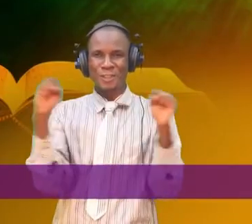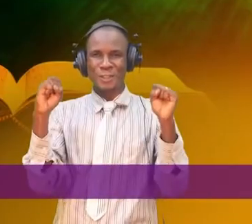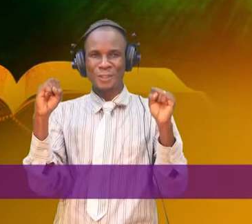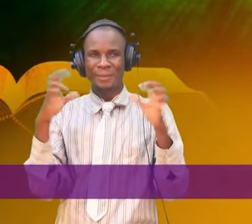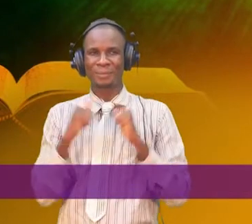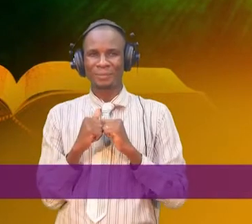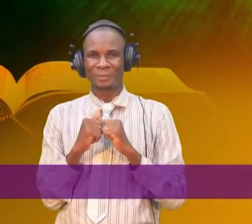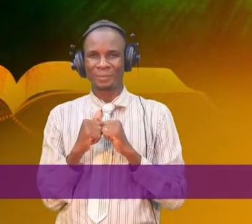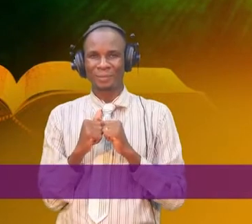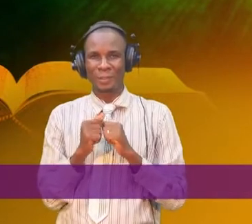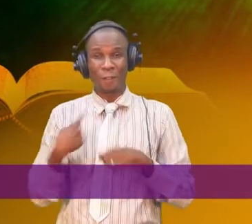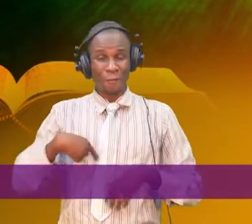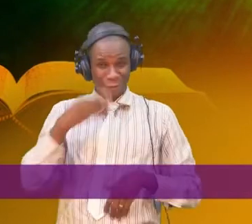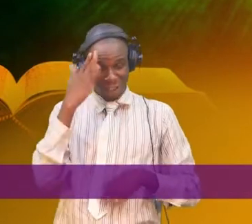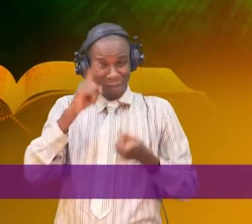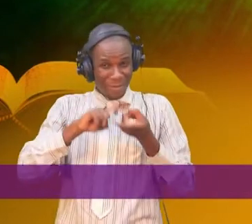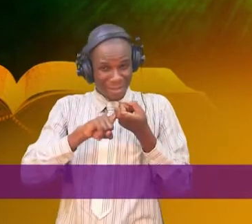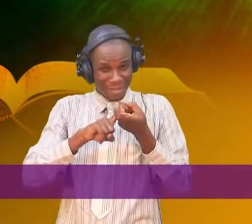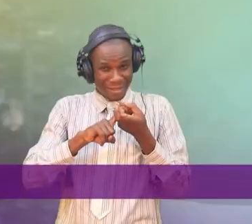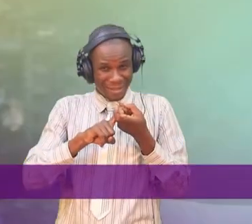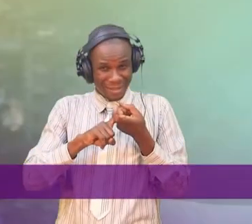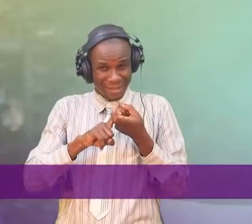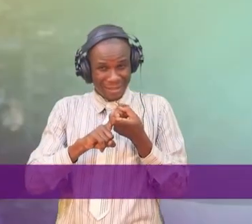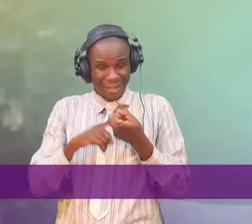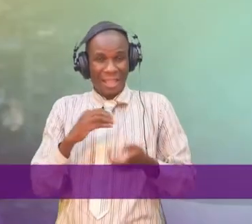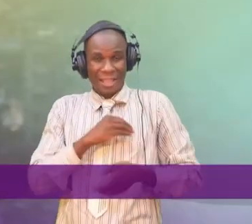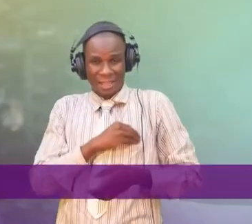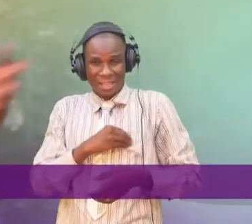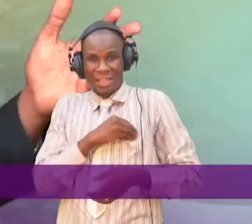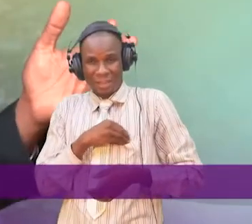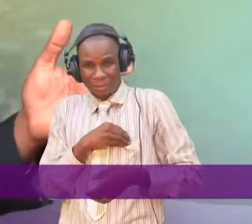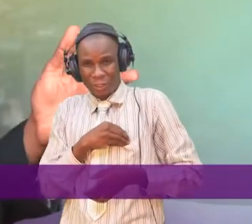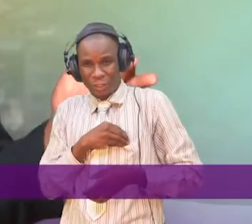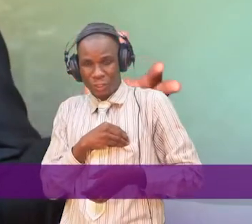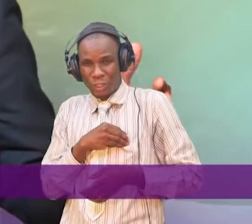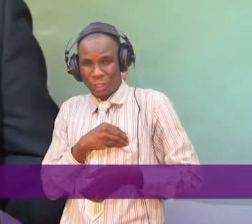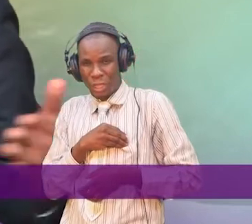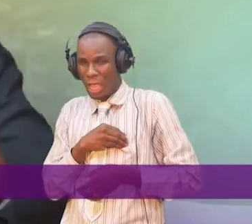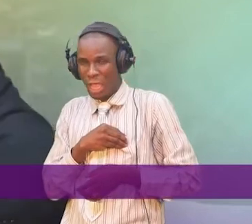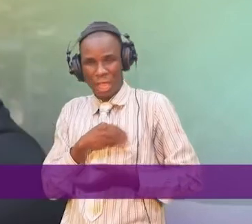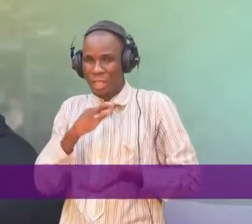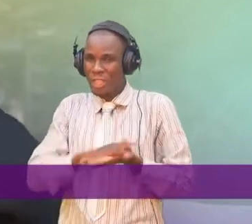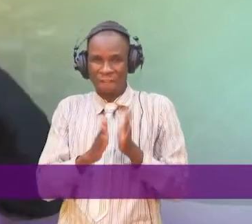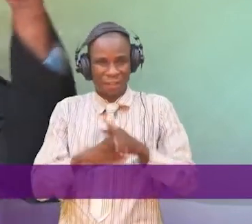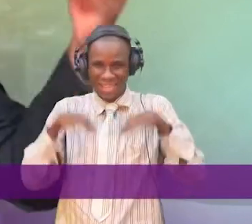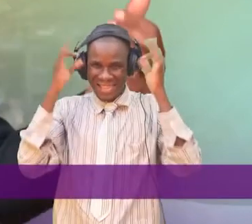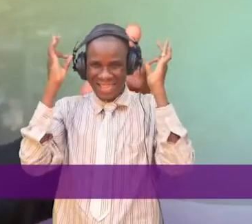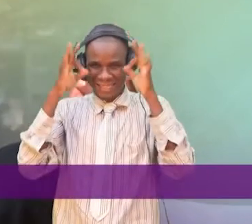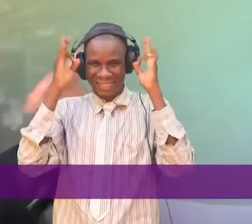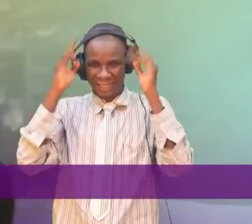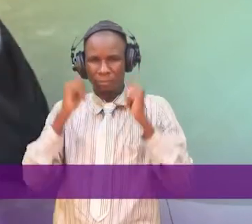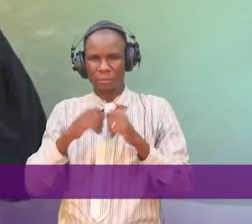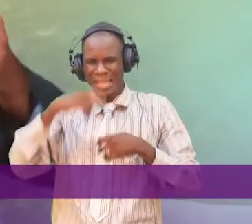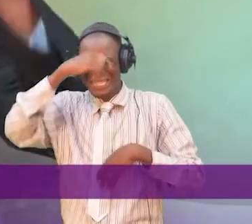na lisiko na nzela na makila na ye pe kolimbisama na masumu. Seul sacrifice d'une valeur exceptionnelle.